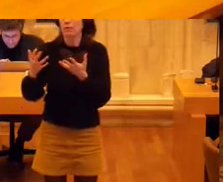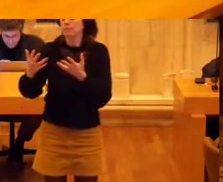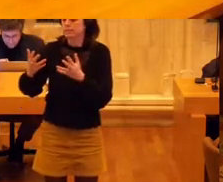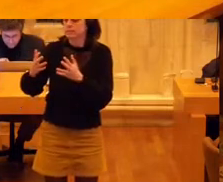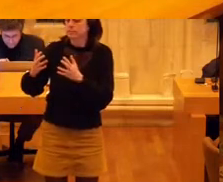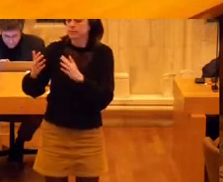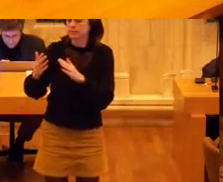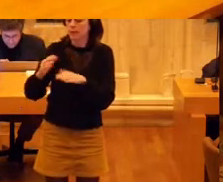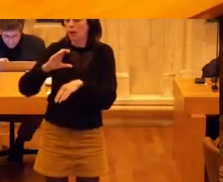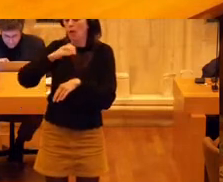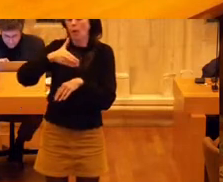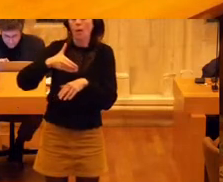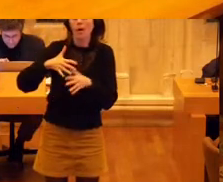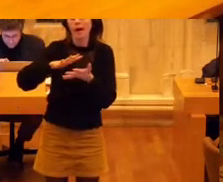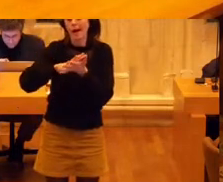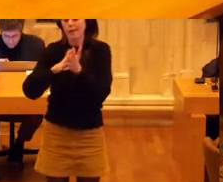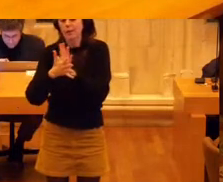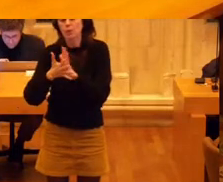Association en transition,